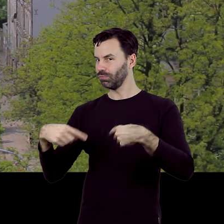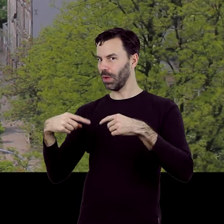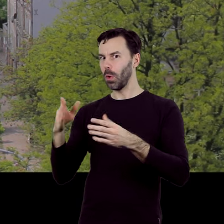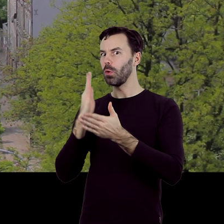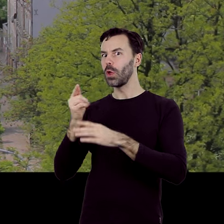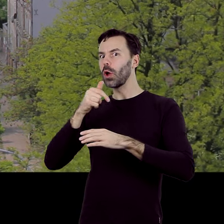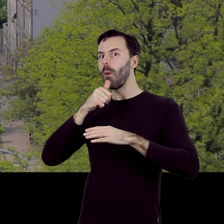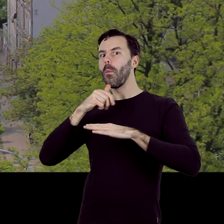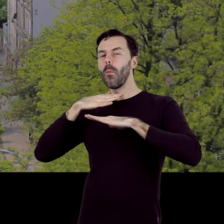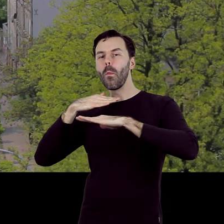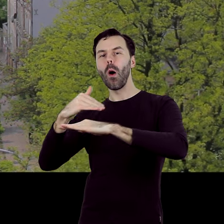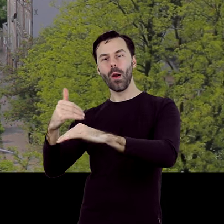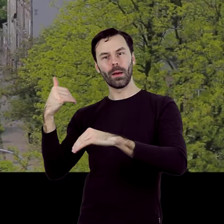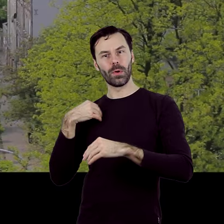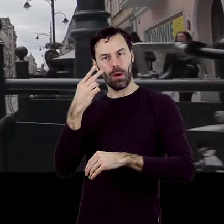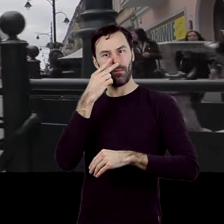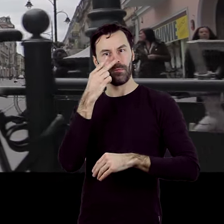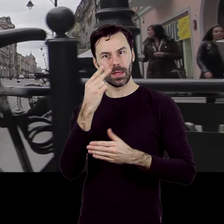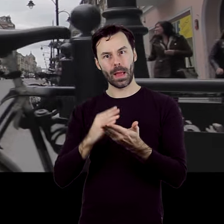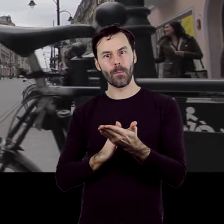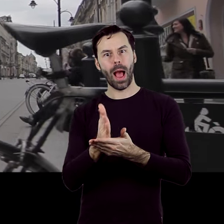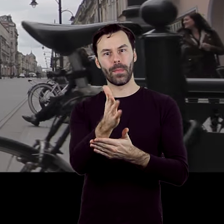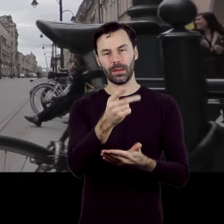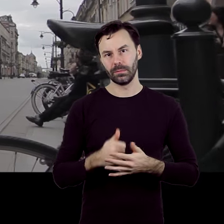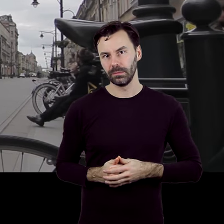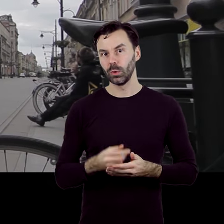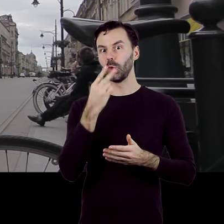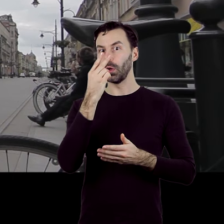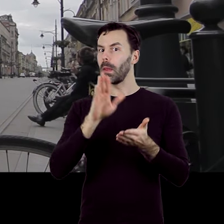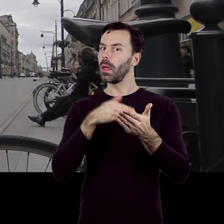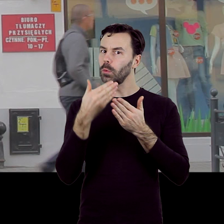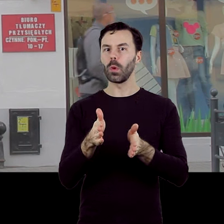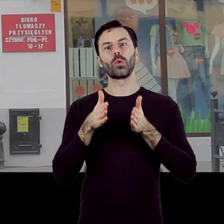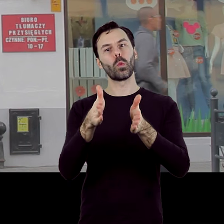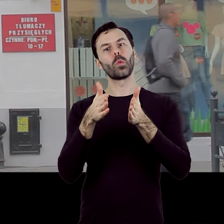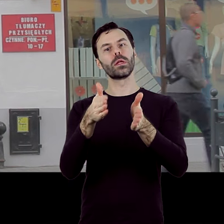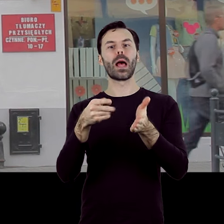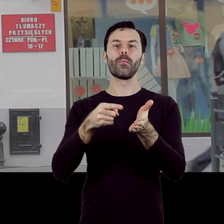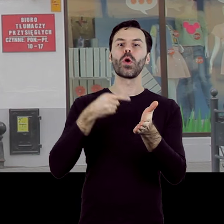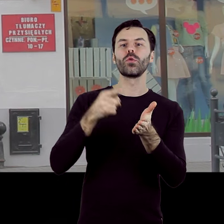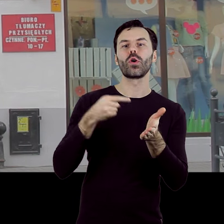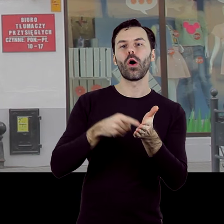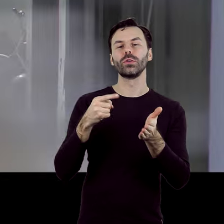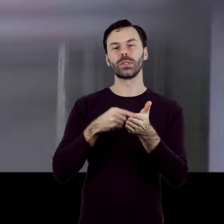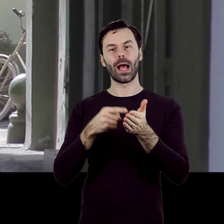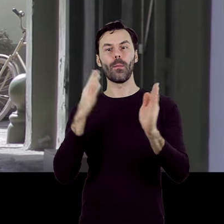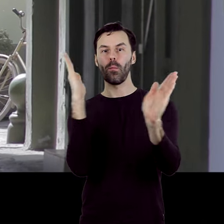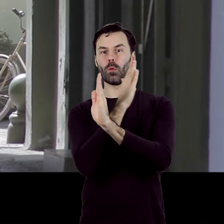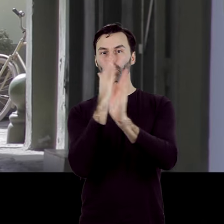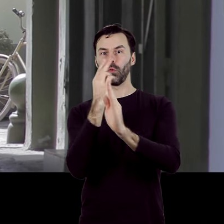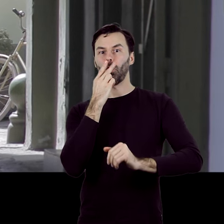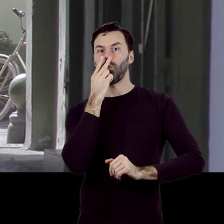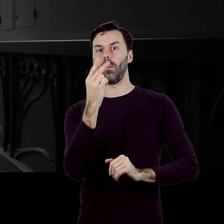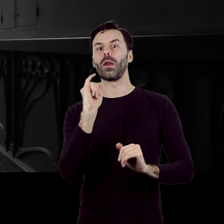czego ślady są widoczne w przestrzeni do dziś. Wystarczy zajrzeć na któreś z podwórek kamienic stojących przy ulicy